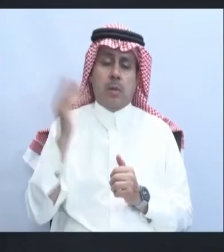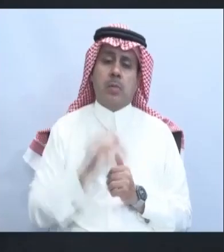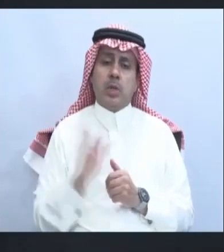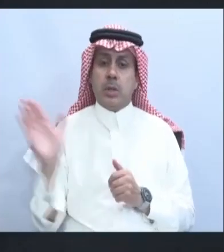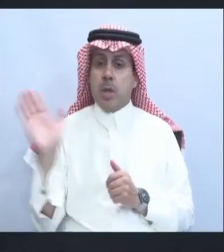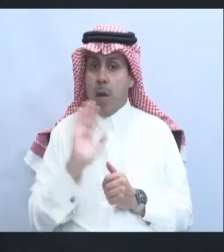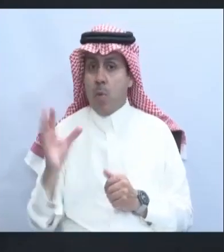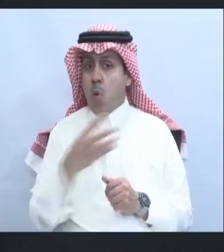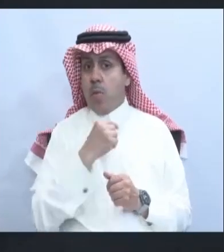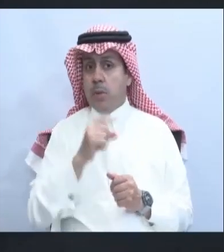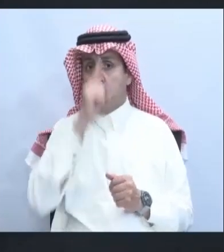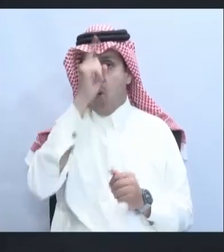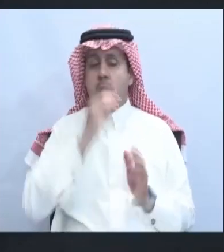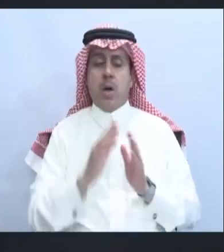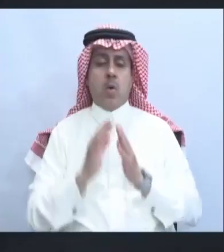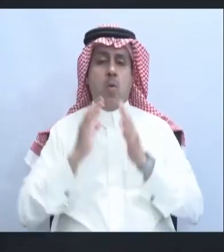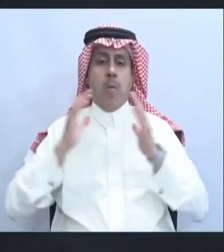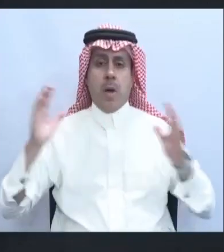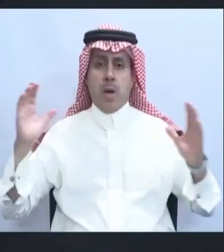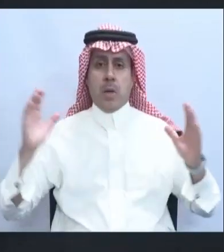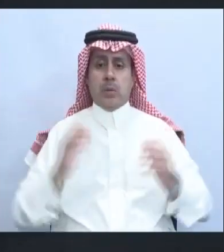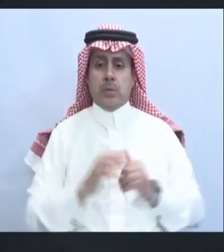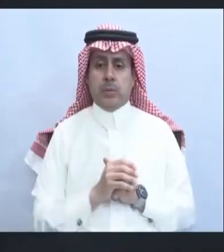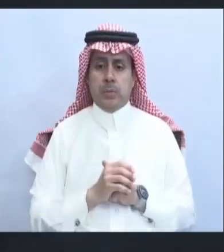والسلام عليكم ورحمه الله تعالى وبركاته